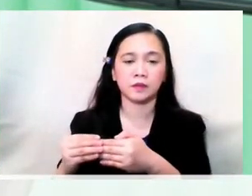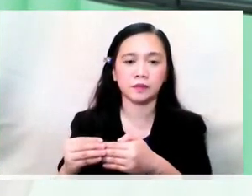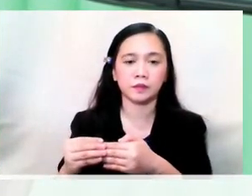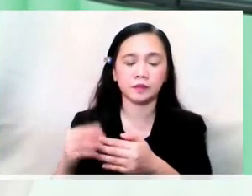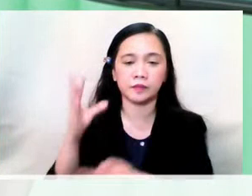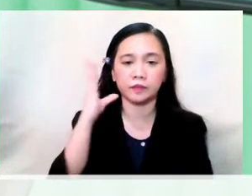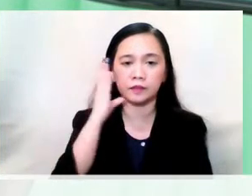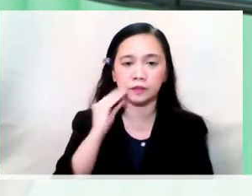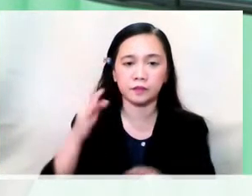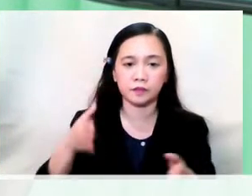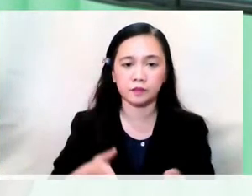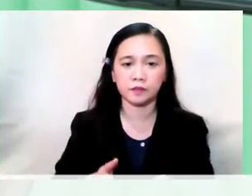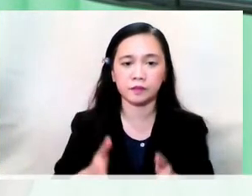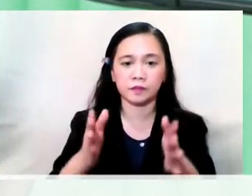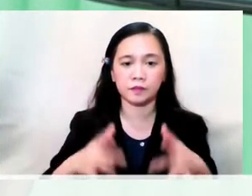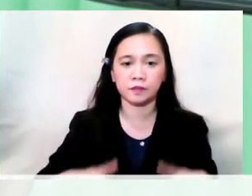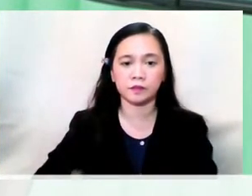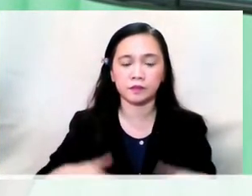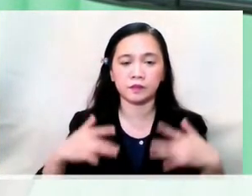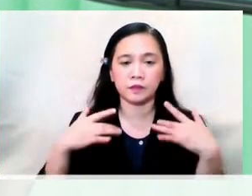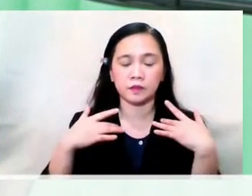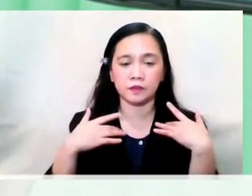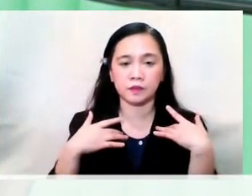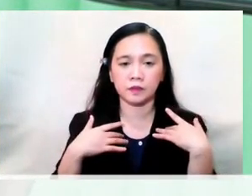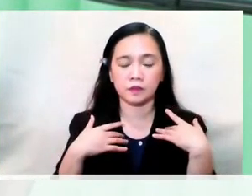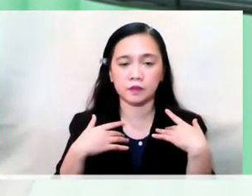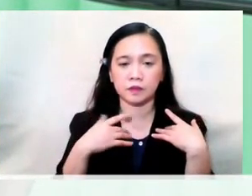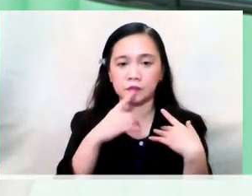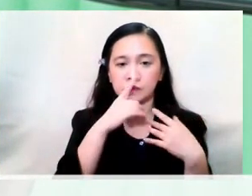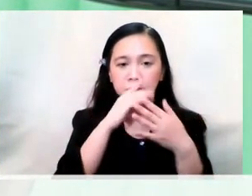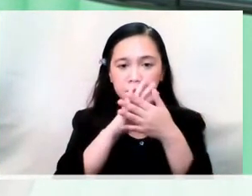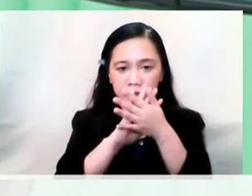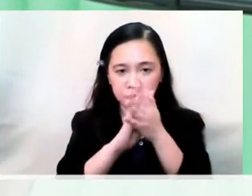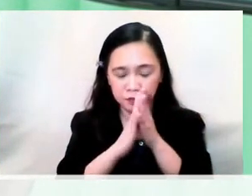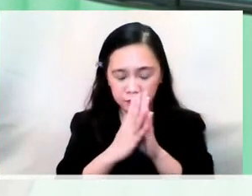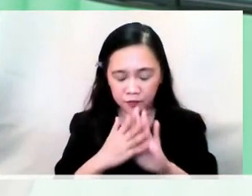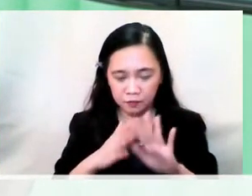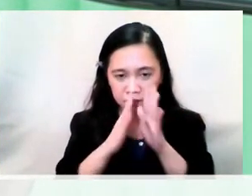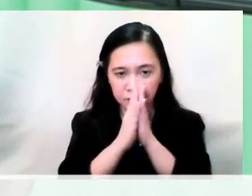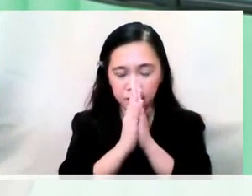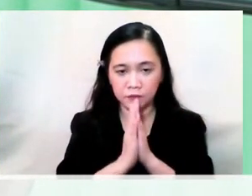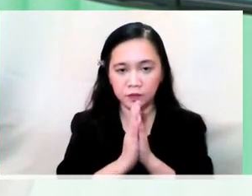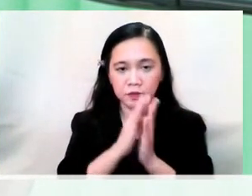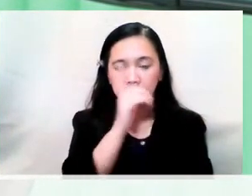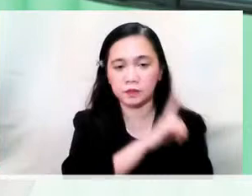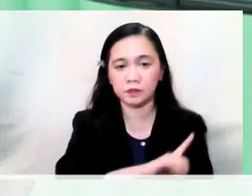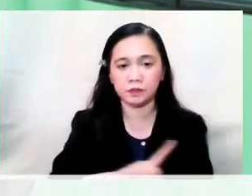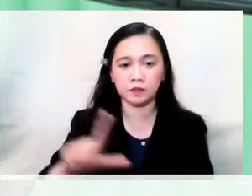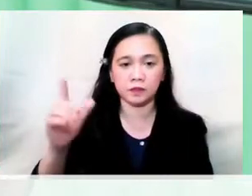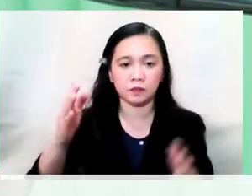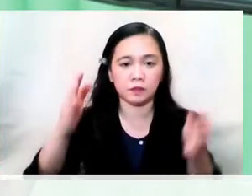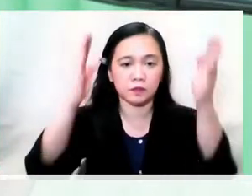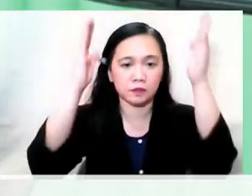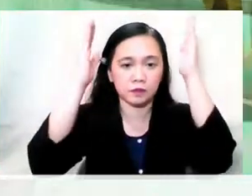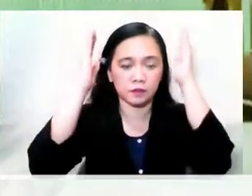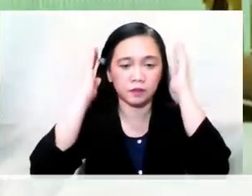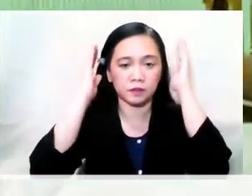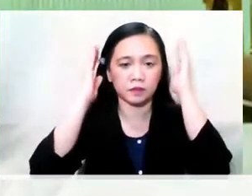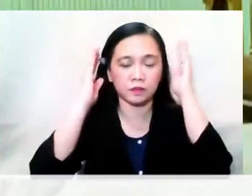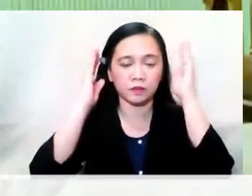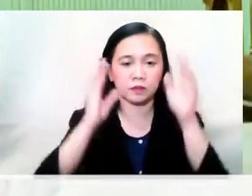landasin ng ating buhay. Taimtim tayong manalangin. Panginoon, dinggin mo ang iyong